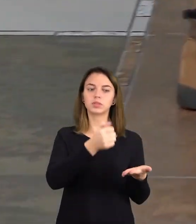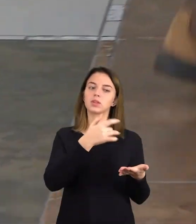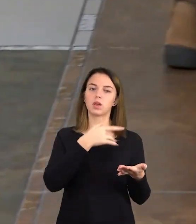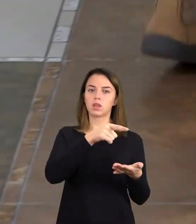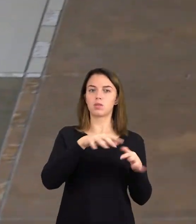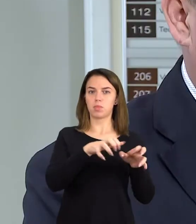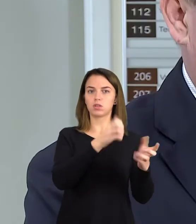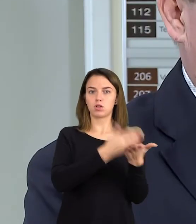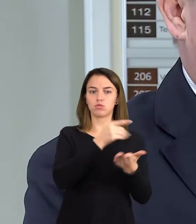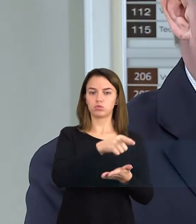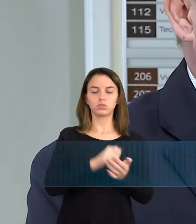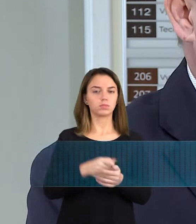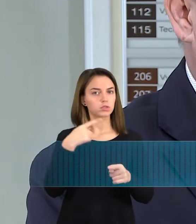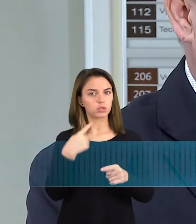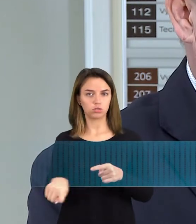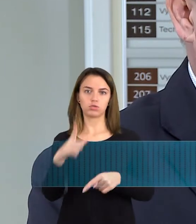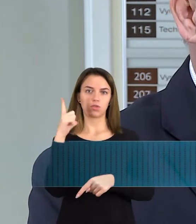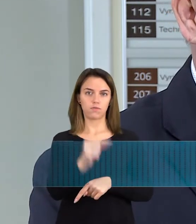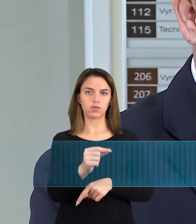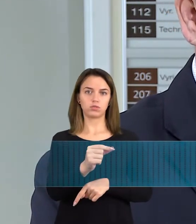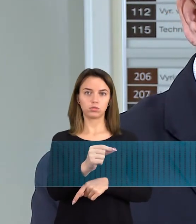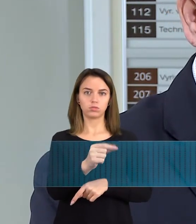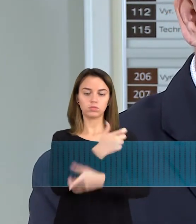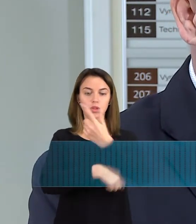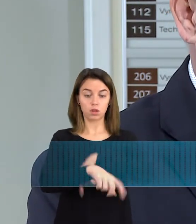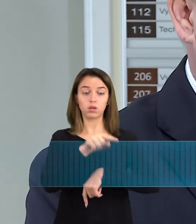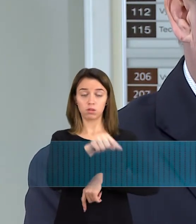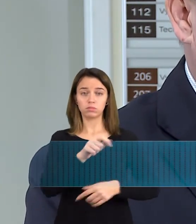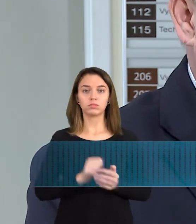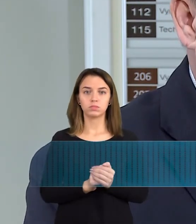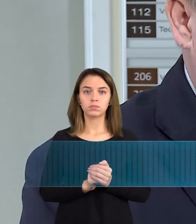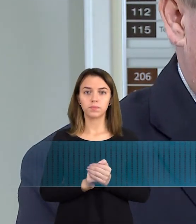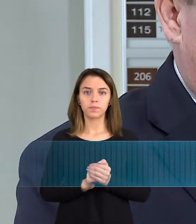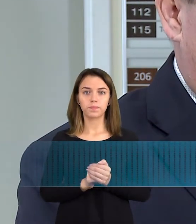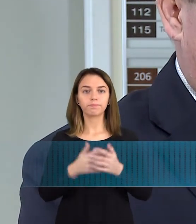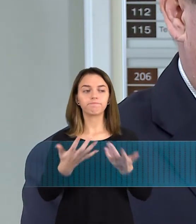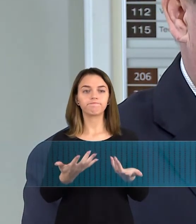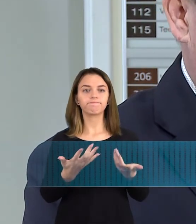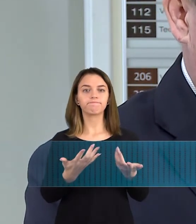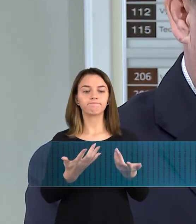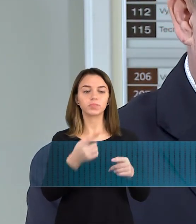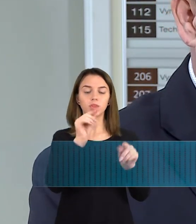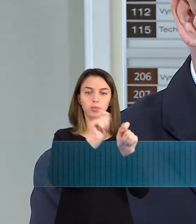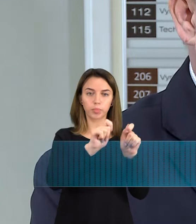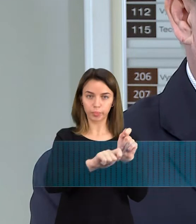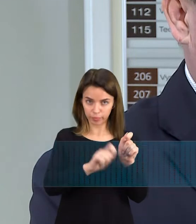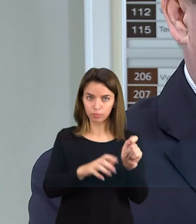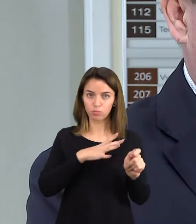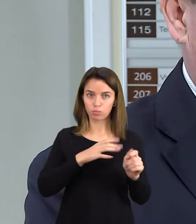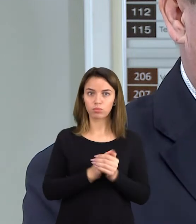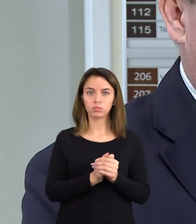juose yra užkratas. Tuoj pat sureagavom, nuvažiavom į darželį, atlikom